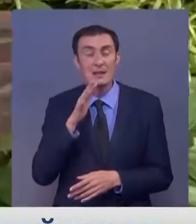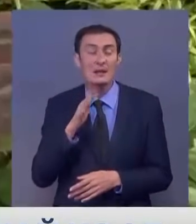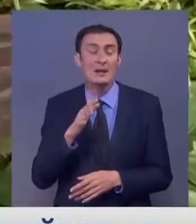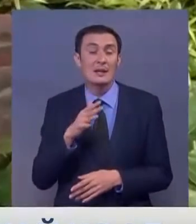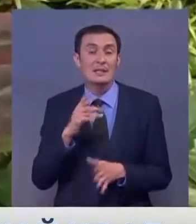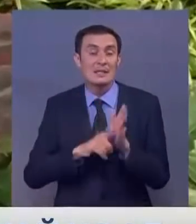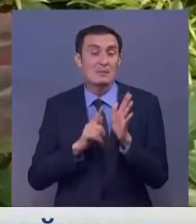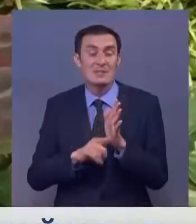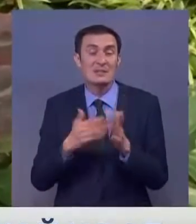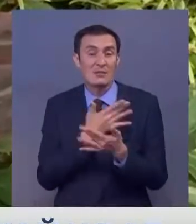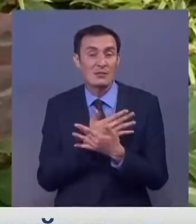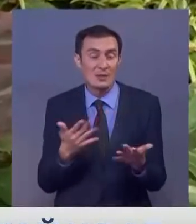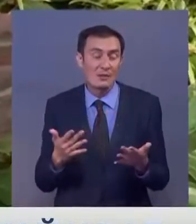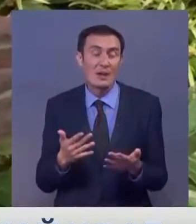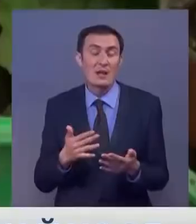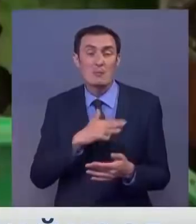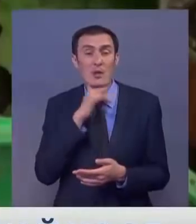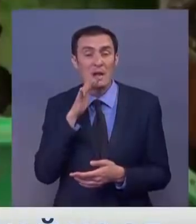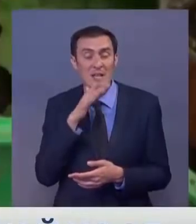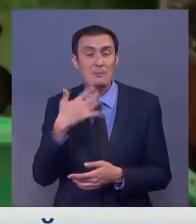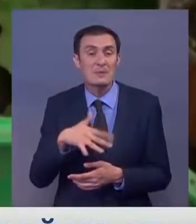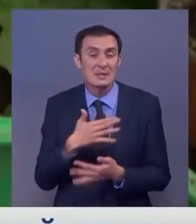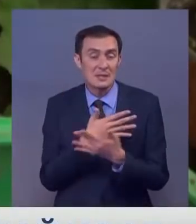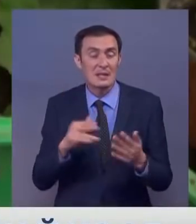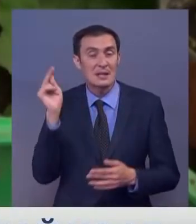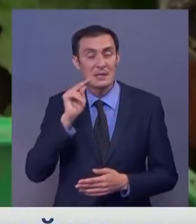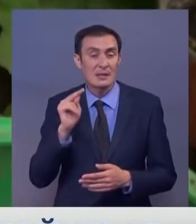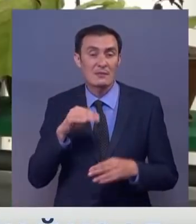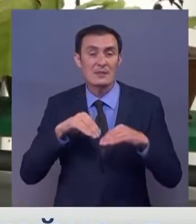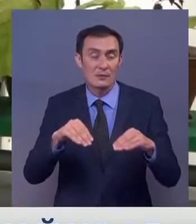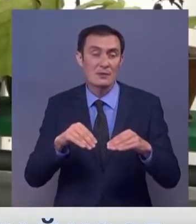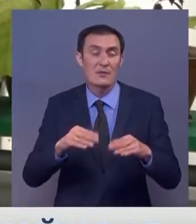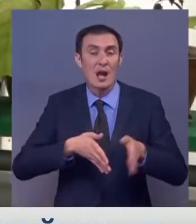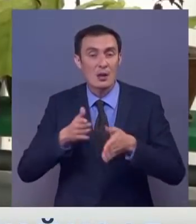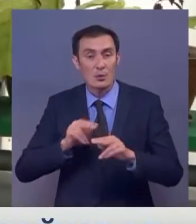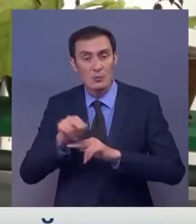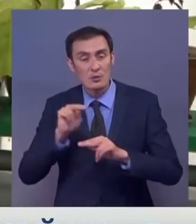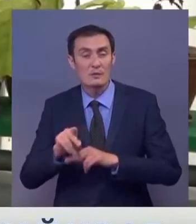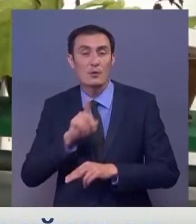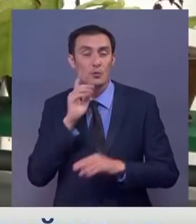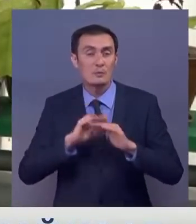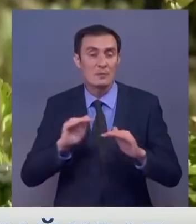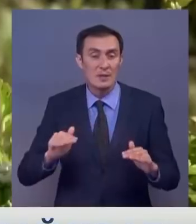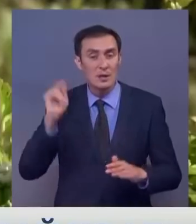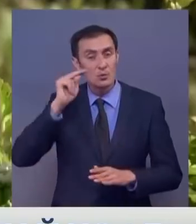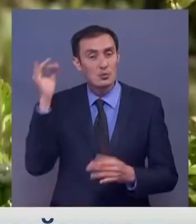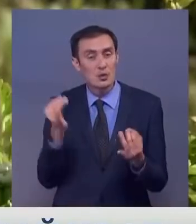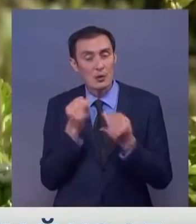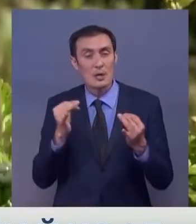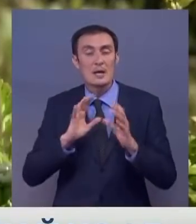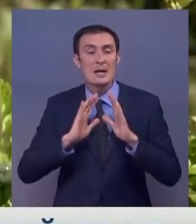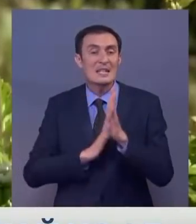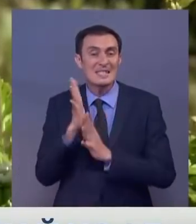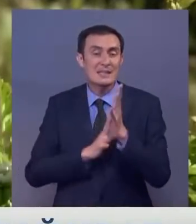более 50. Эта экошкола дает хорошие навыки для занятия садоводством и огородничеством. Юные натуралисты здесь познают растительный мир